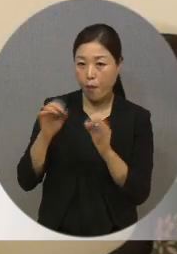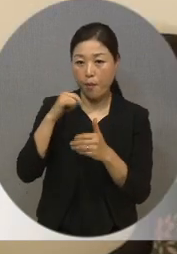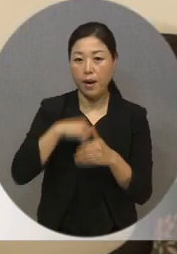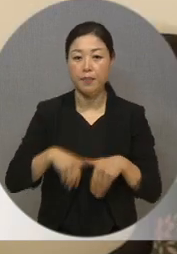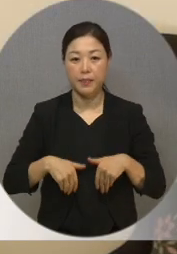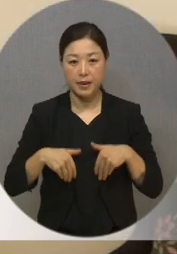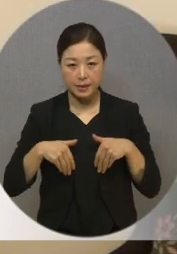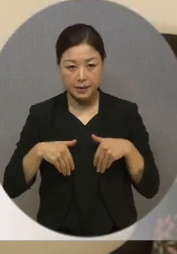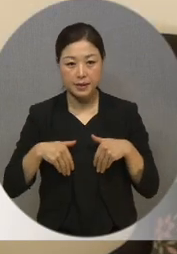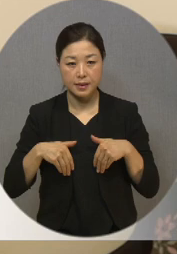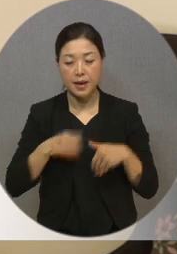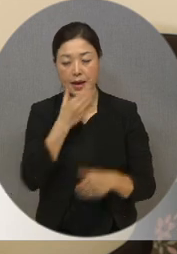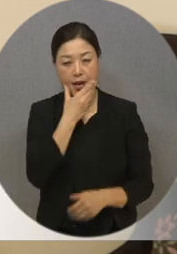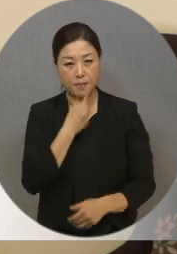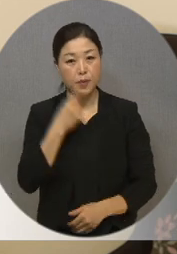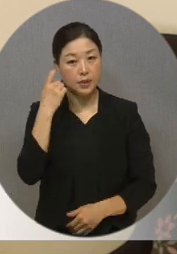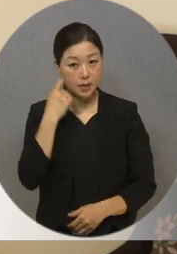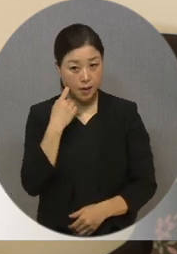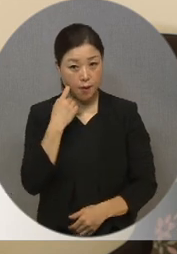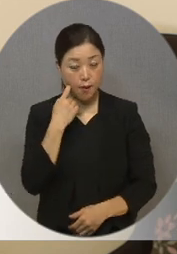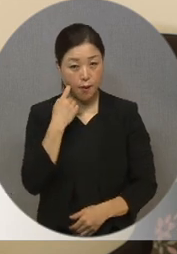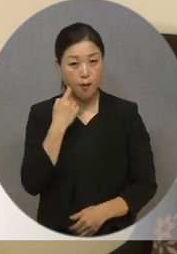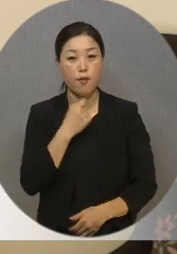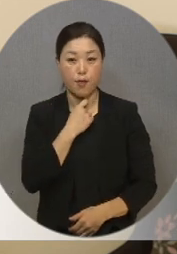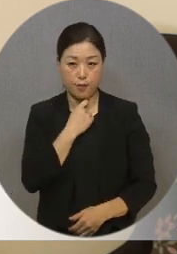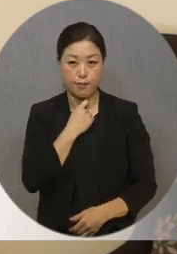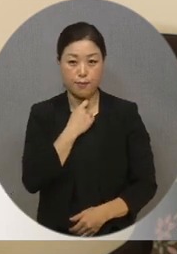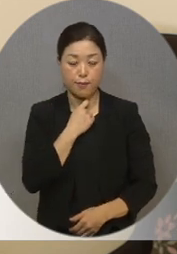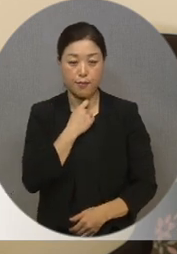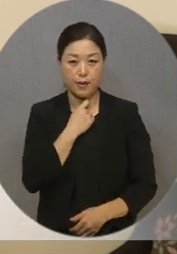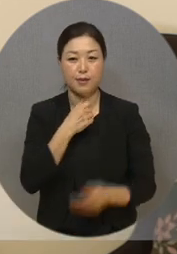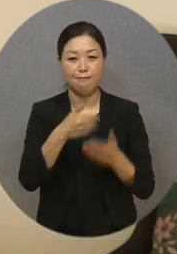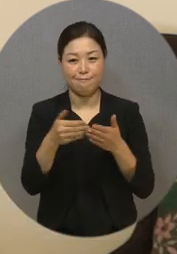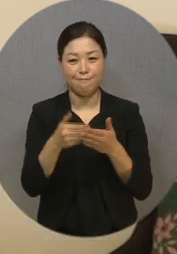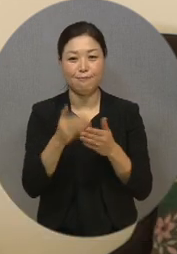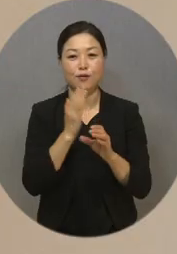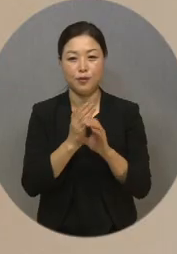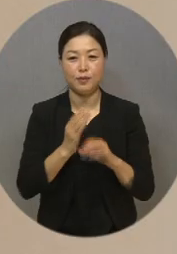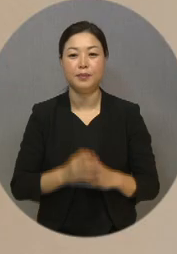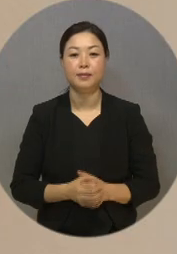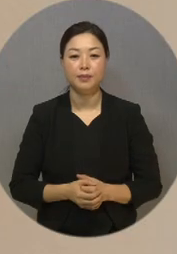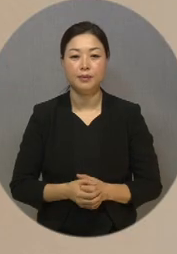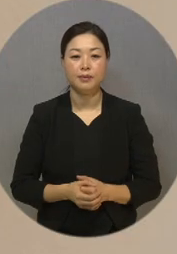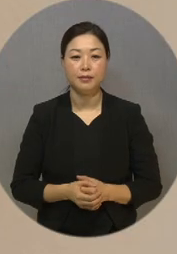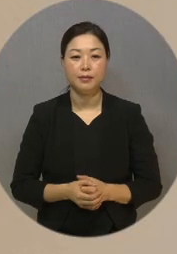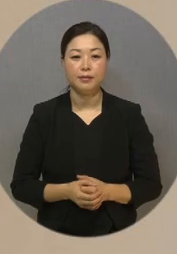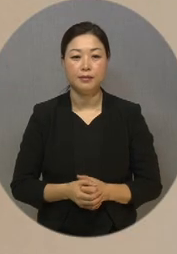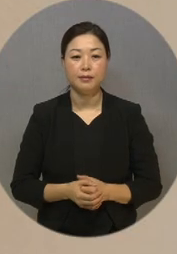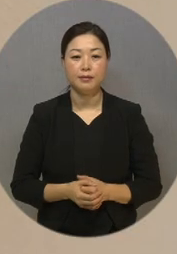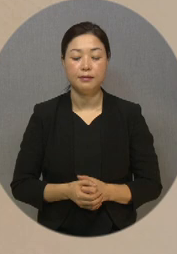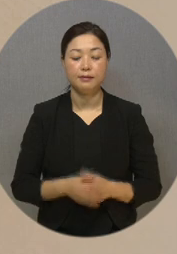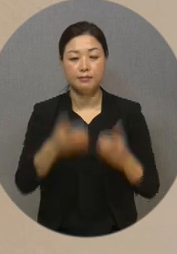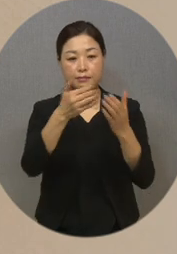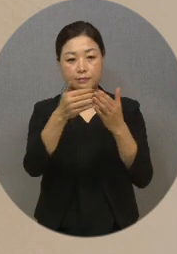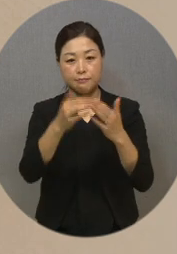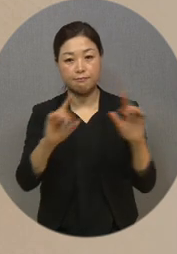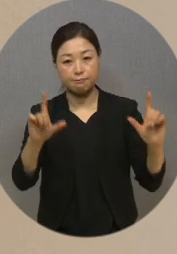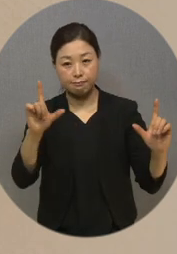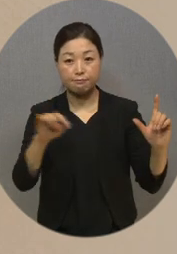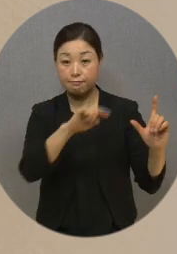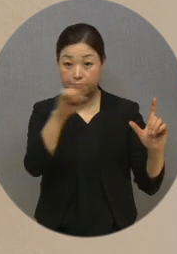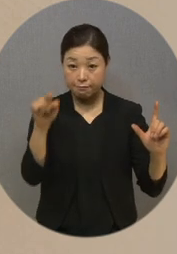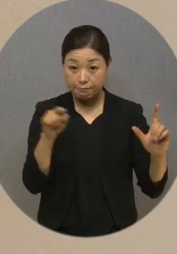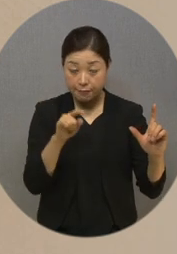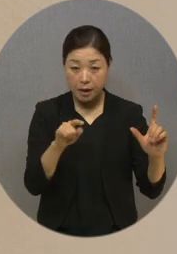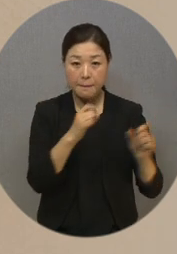따뜻하고 행복해지기를 바라는 마음으로 작업합니다. 그렇게 탄생된 작품들은 작품의